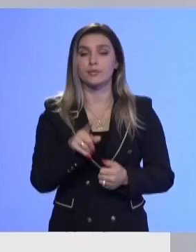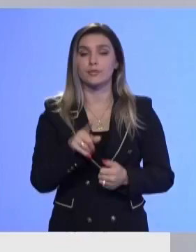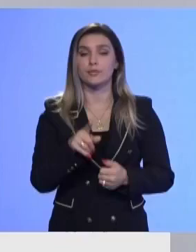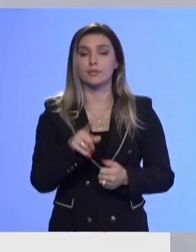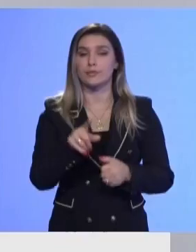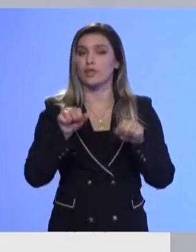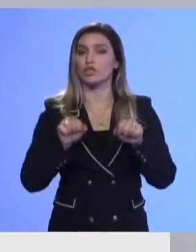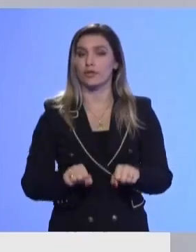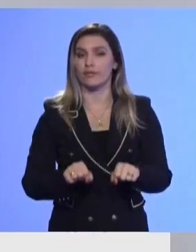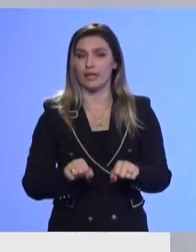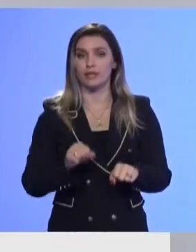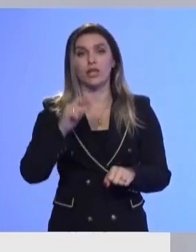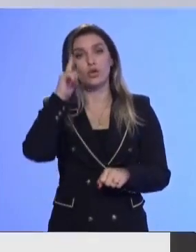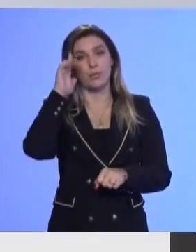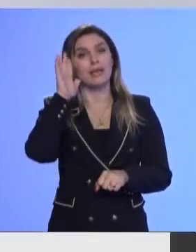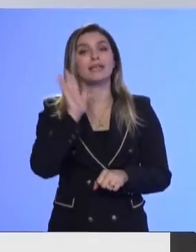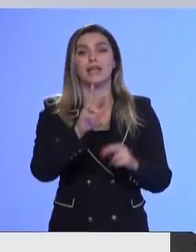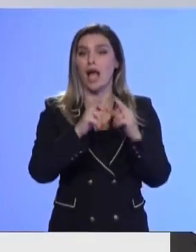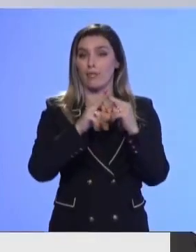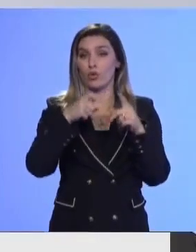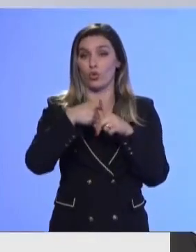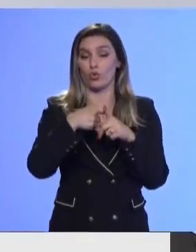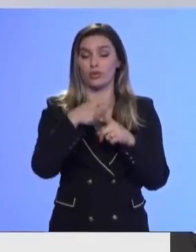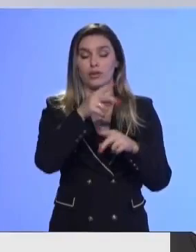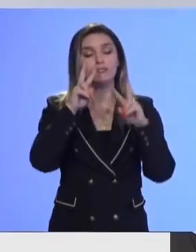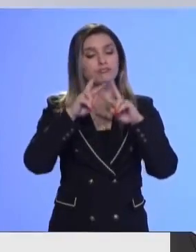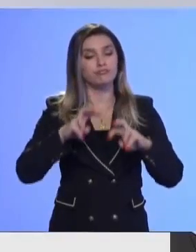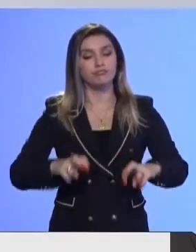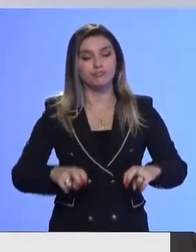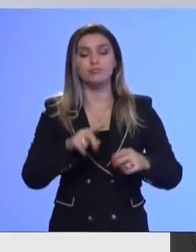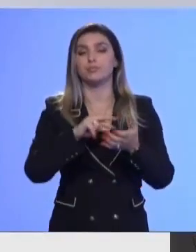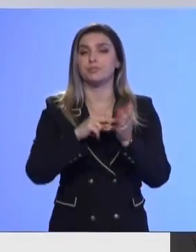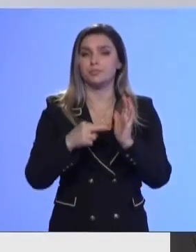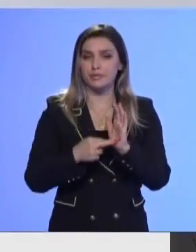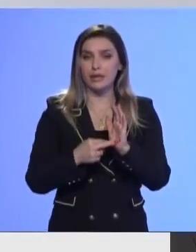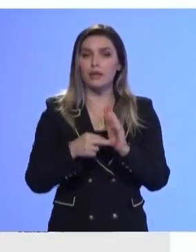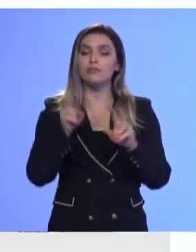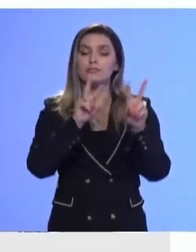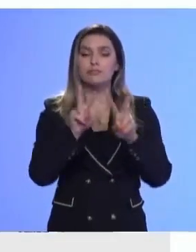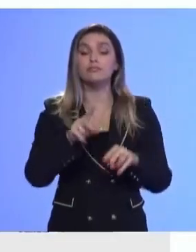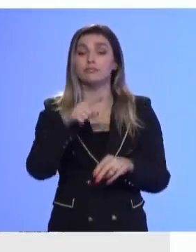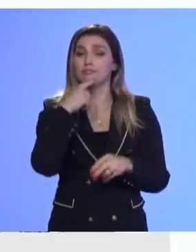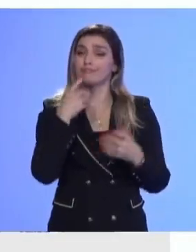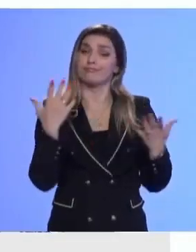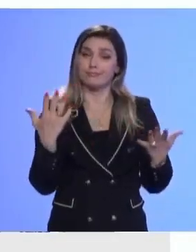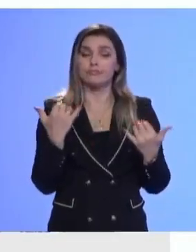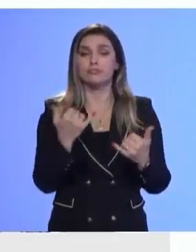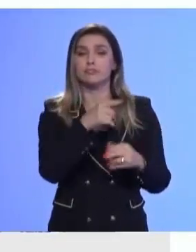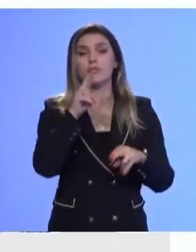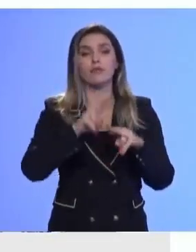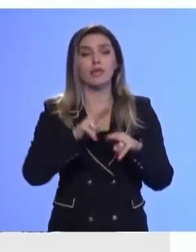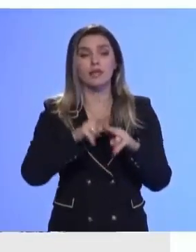C'è verissimo, ecco il ministro Albin Kurti si pas grupit per studime politiche e giuridiche caratterizzohet me vendime të shpejta e